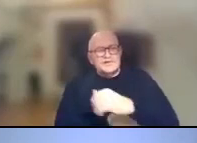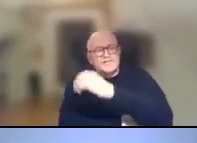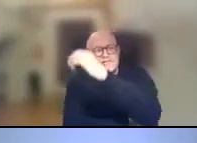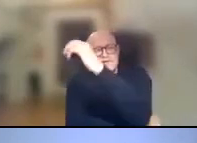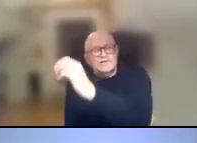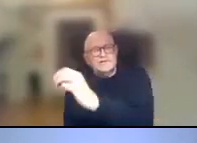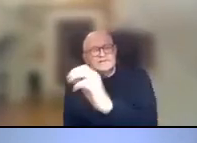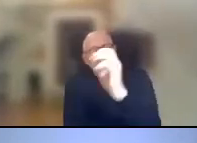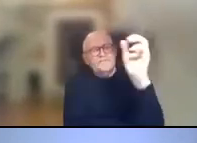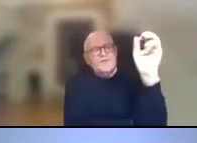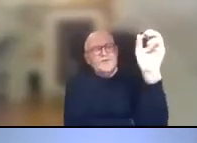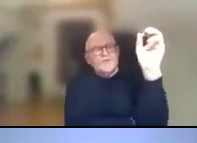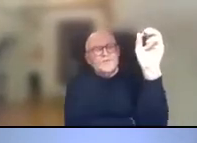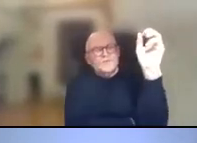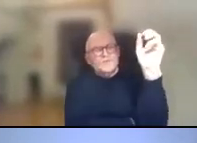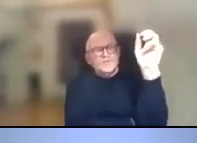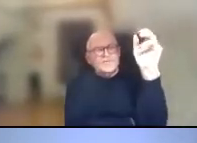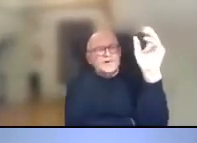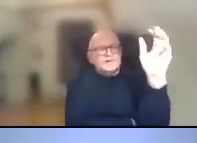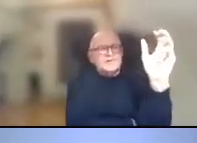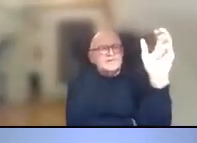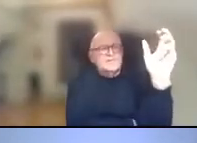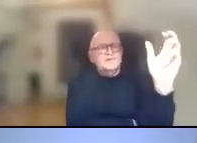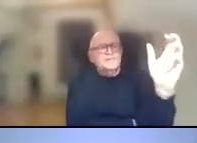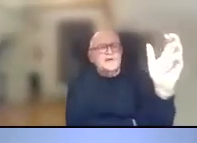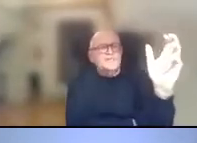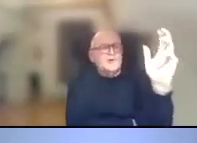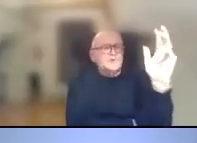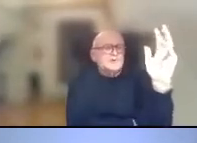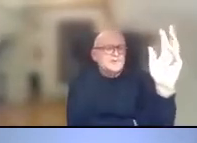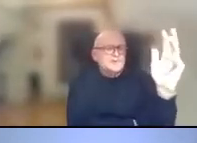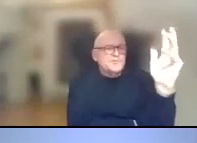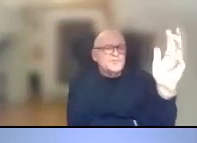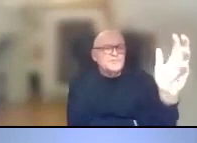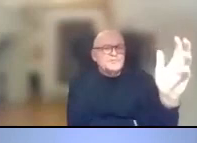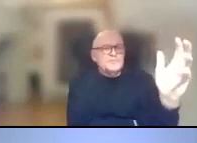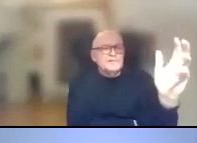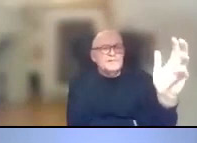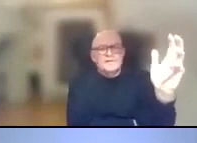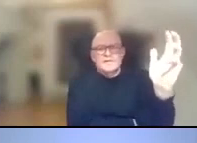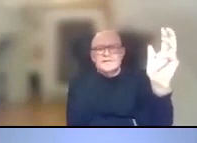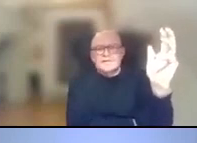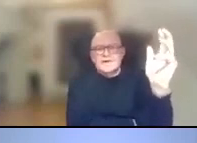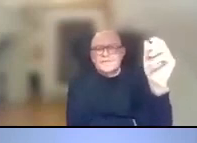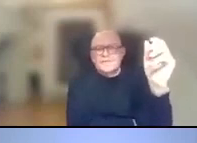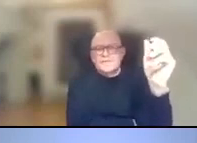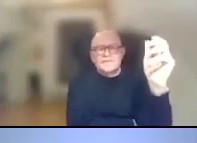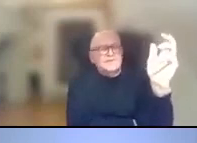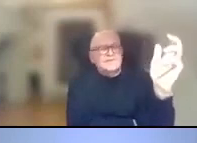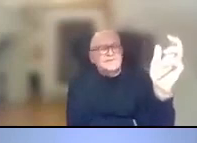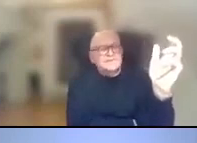in seiner Pflegeklasse und er war geschätzt, beliebt bei Frauen, er spielte gut Fußball. Es